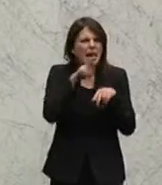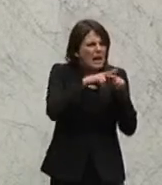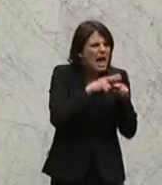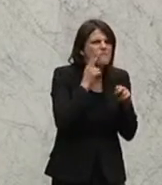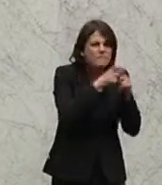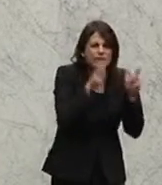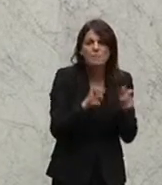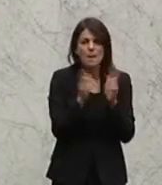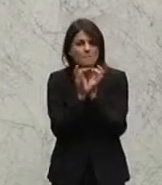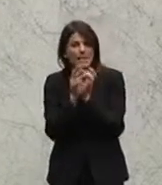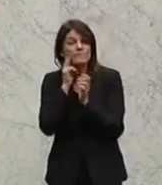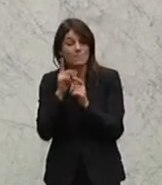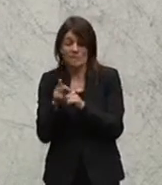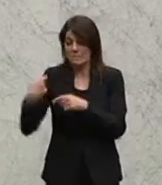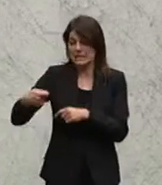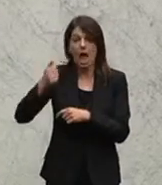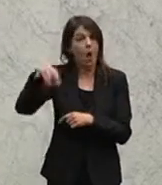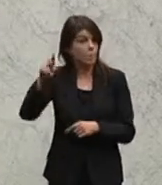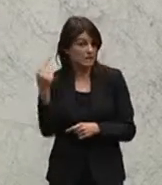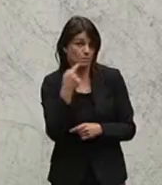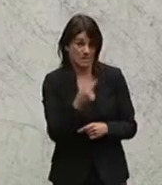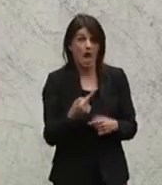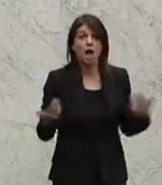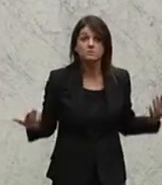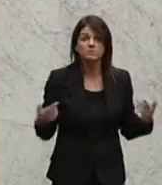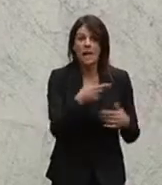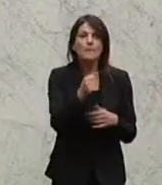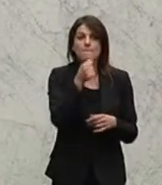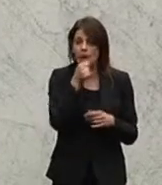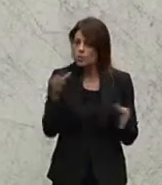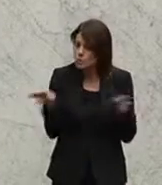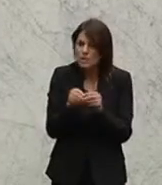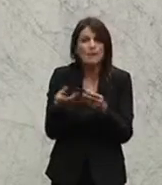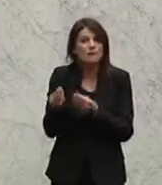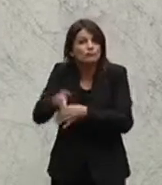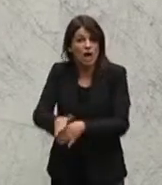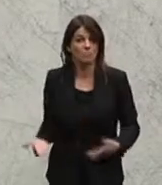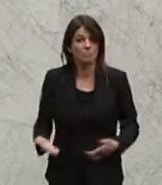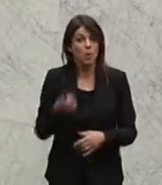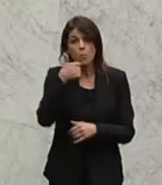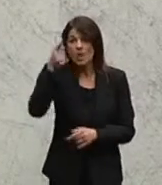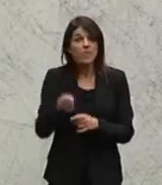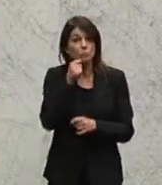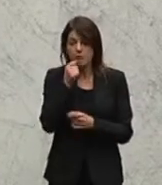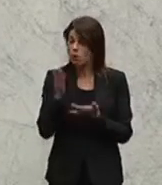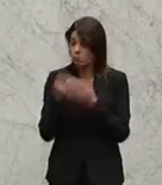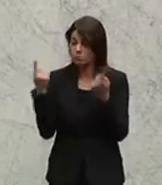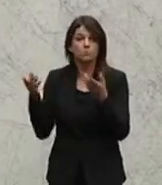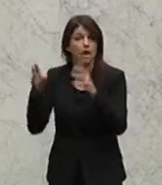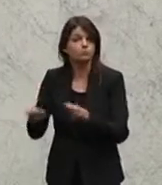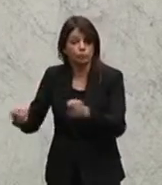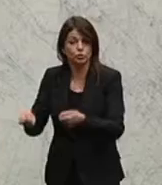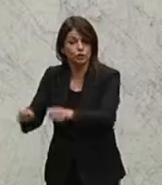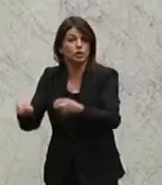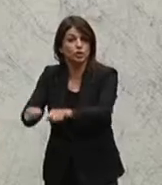und Mittelunternehmer, wie Präsident Auer richtig gesagt hat, die mit diesen Bauern mitsterben. 100.000 Bauern haben den Betrieb geschlossen. Das ist